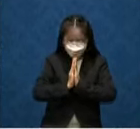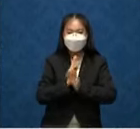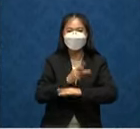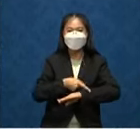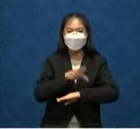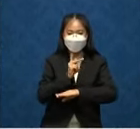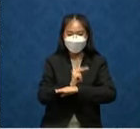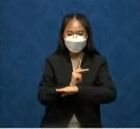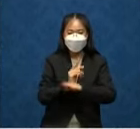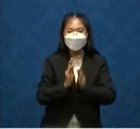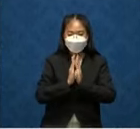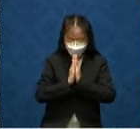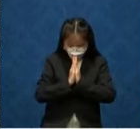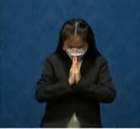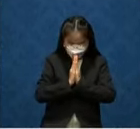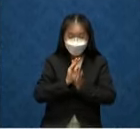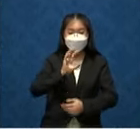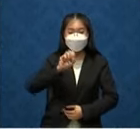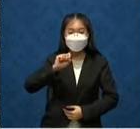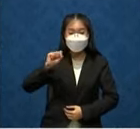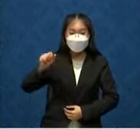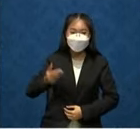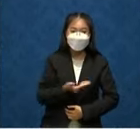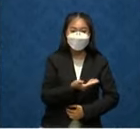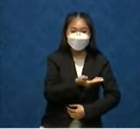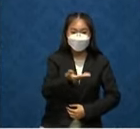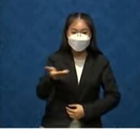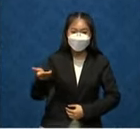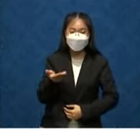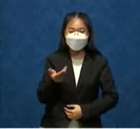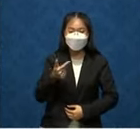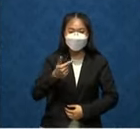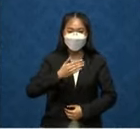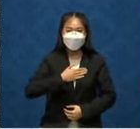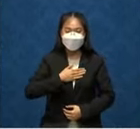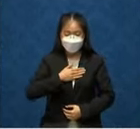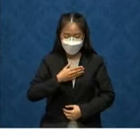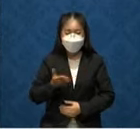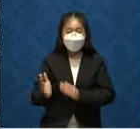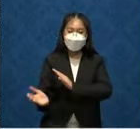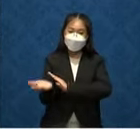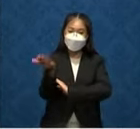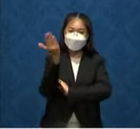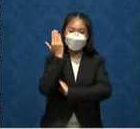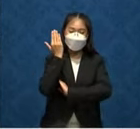ประยัสมัδิพụcธฑเกีต ทุกท่านนะครับผมกจะัฝ่อมาตัเช้าแล้ว